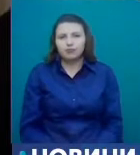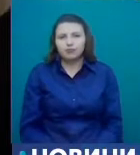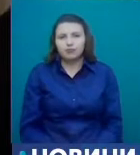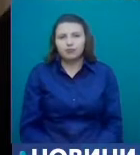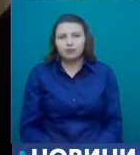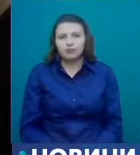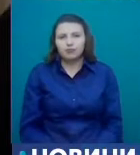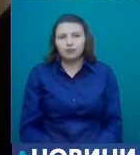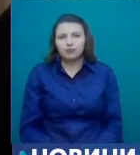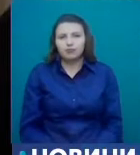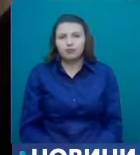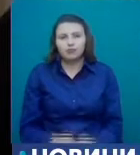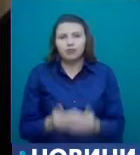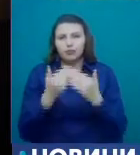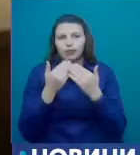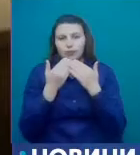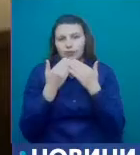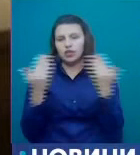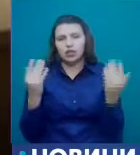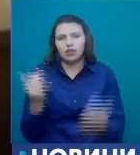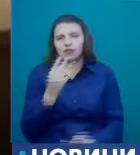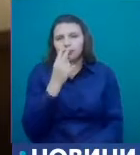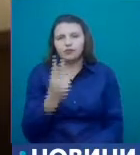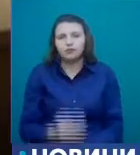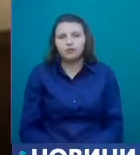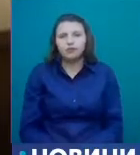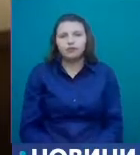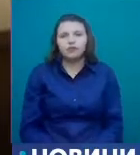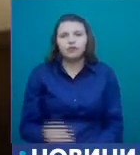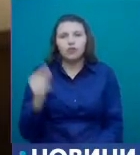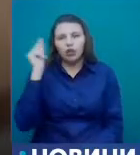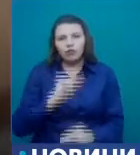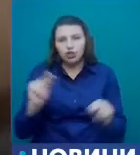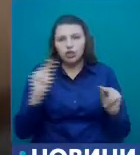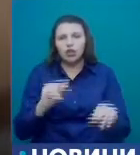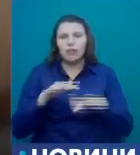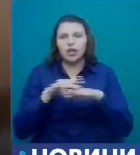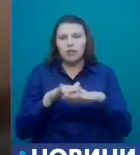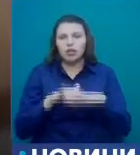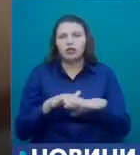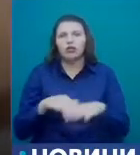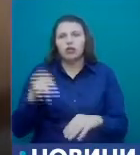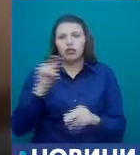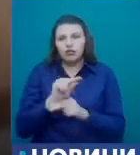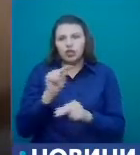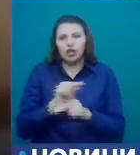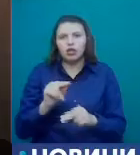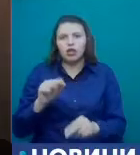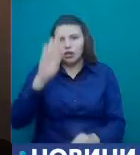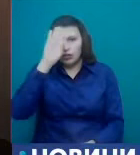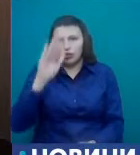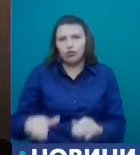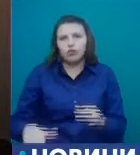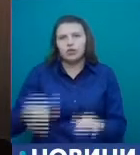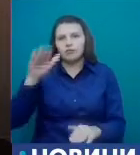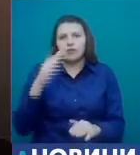Після того більше ми не бачились. Вчителька математики Ірина Дудник навчала хлопця з 5 по 11 клас. Жінка